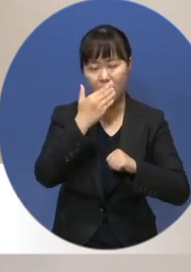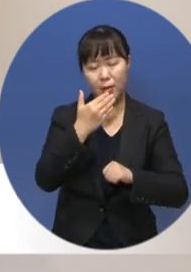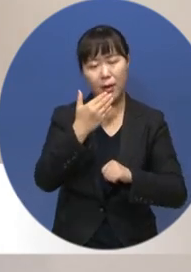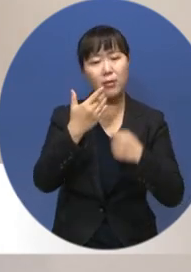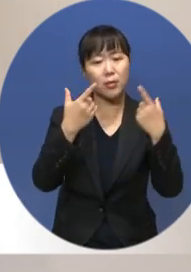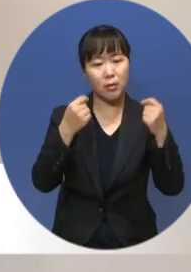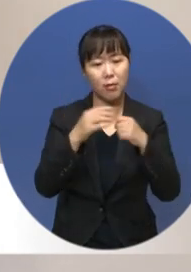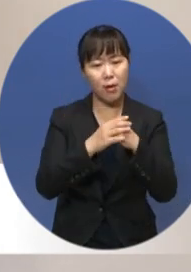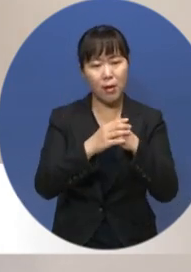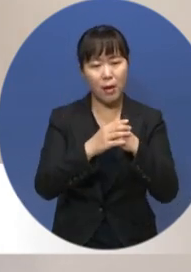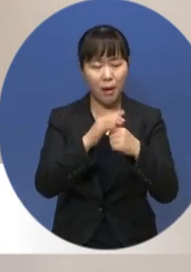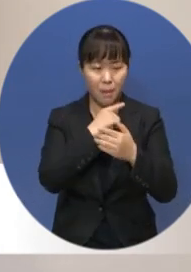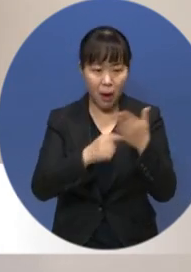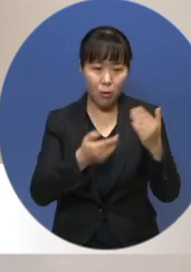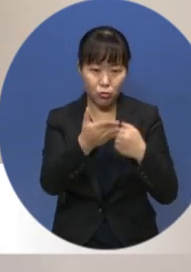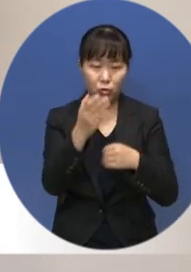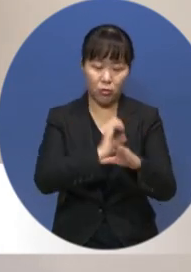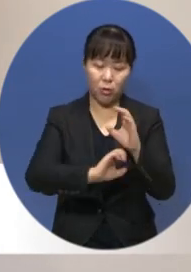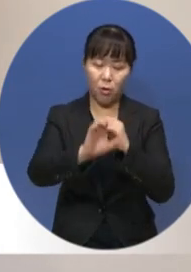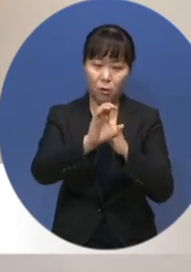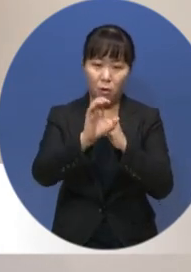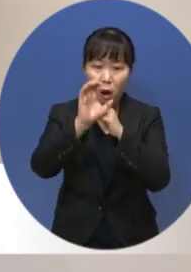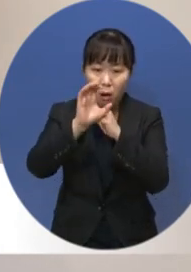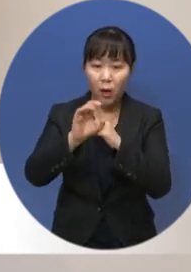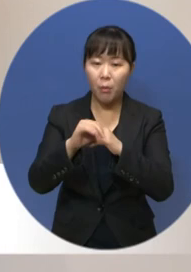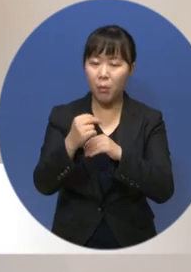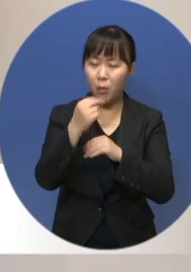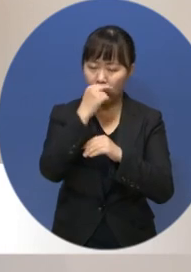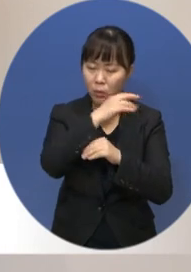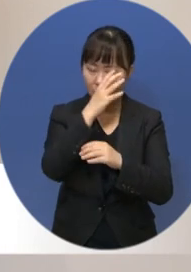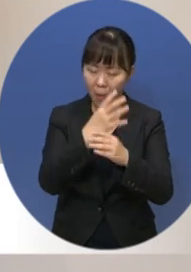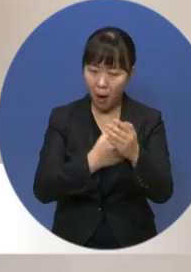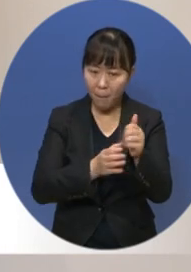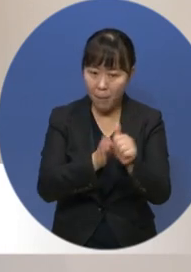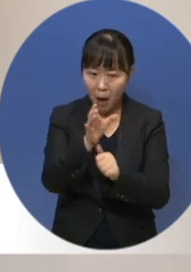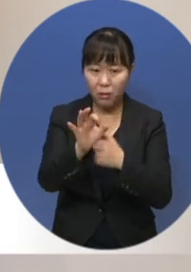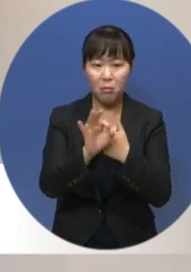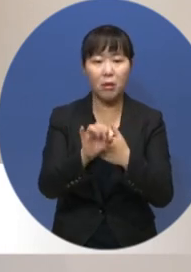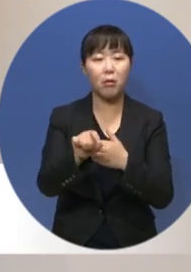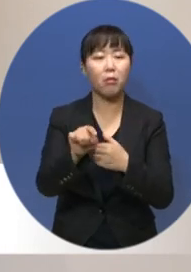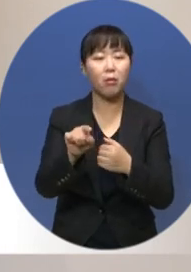하는데 해를 가하고 더 나아가 목숨까지도